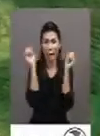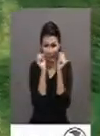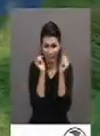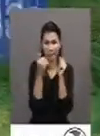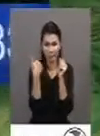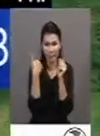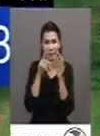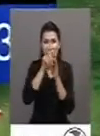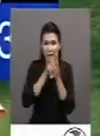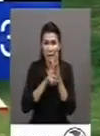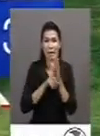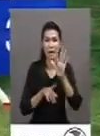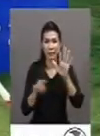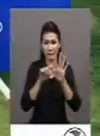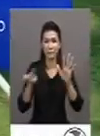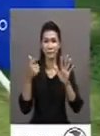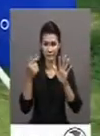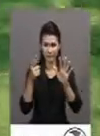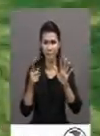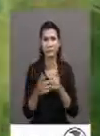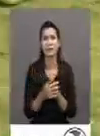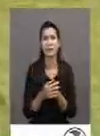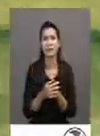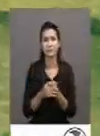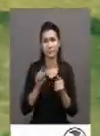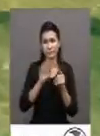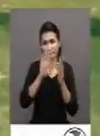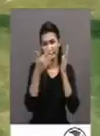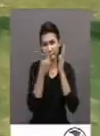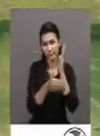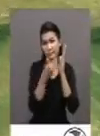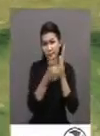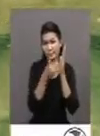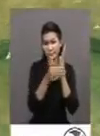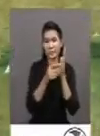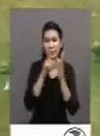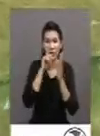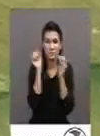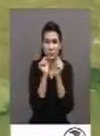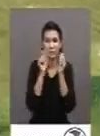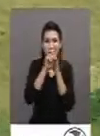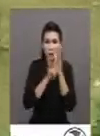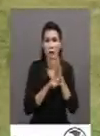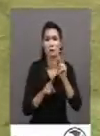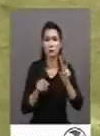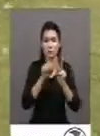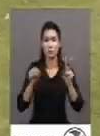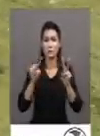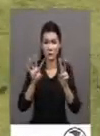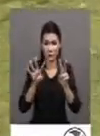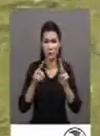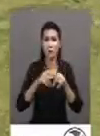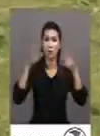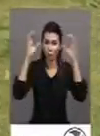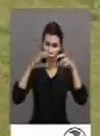ครับอุณหภูมิต่ำสุด 5-11 องศาเซลเซียสภาคตะวันออกเฉียงเหนืออากาศเย็นอุณหภูมิจะลดลง 2-4 องศาเซลเซียสครับกับมี